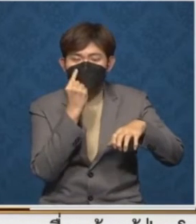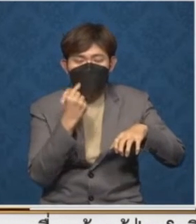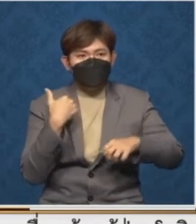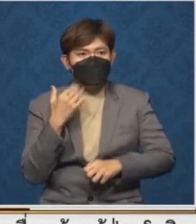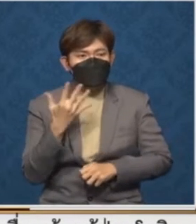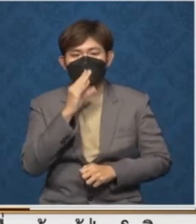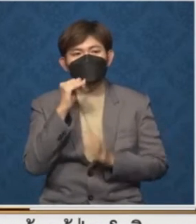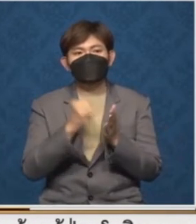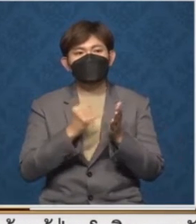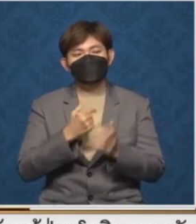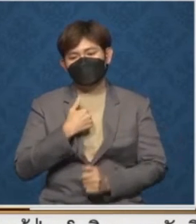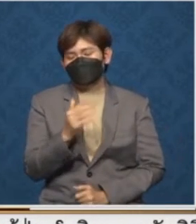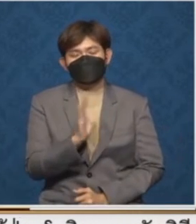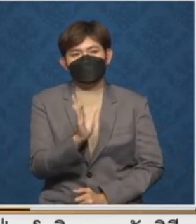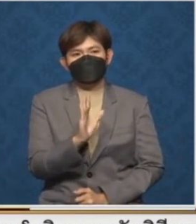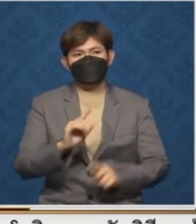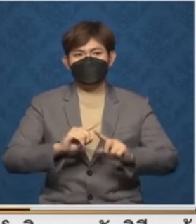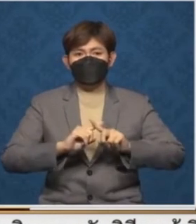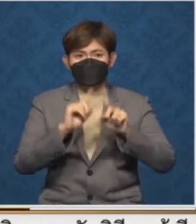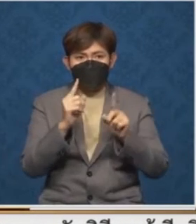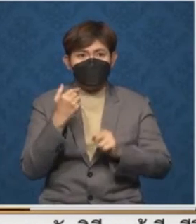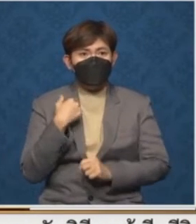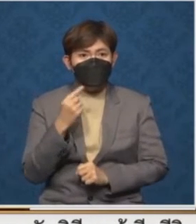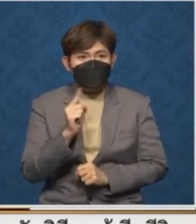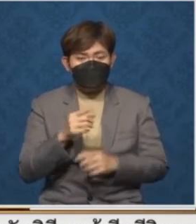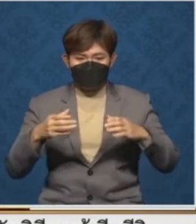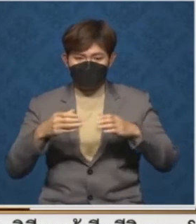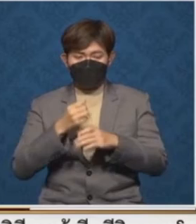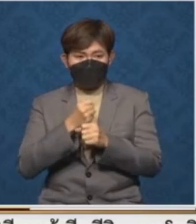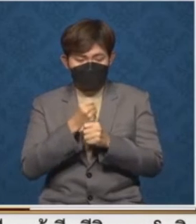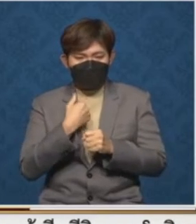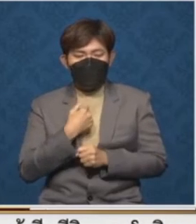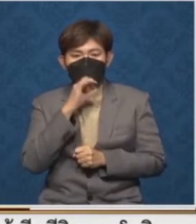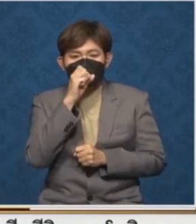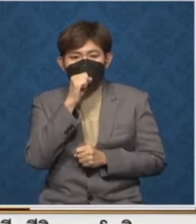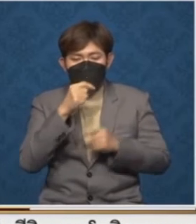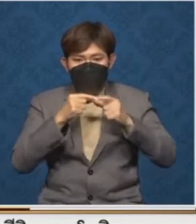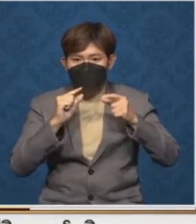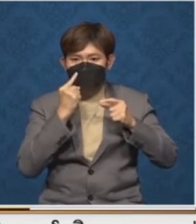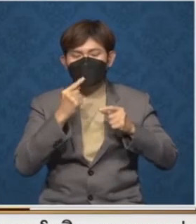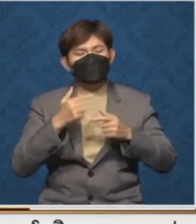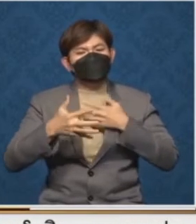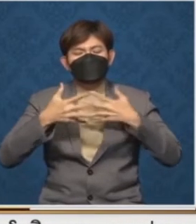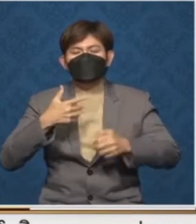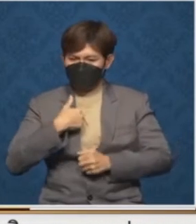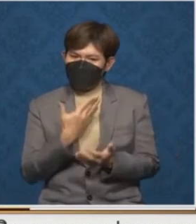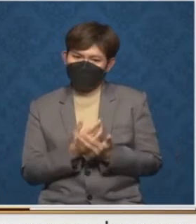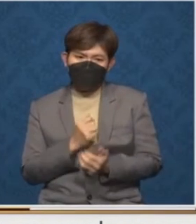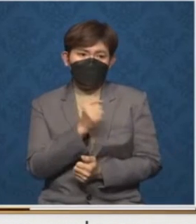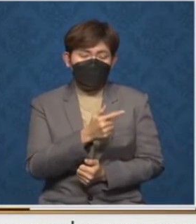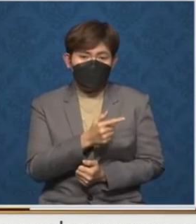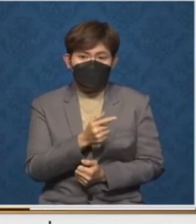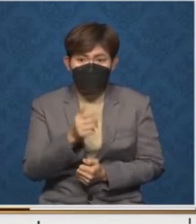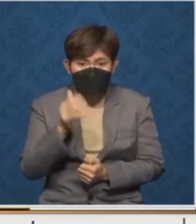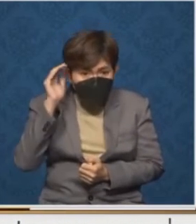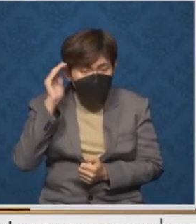เราครจะตัดสินใจสั่งซื้อตั้แต่แกเพอยแกผู้ป่วยออกมาแล้ไปรบการรกษาเราจะไม่มภาพปาก